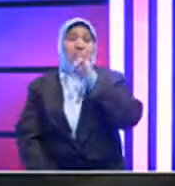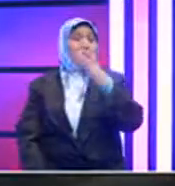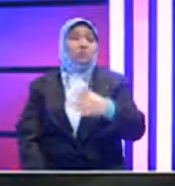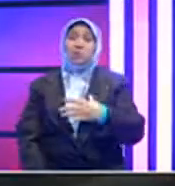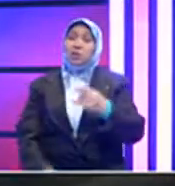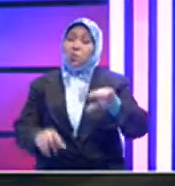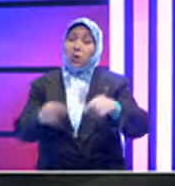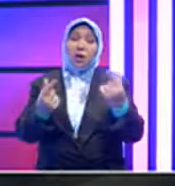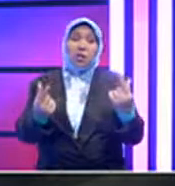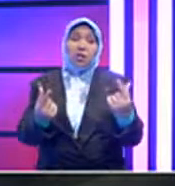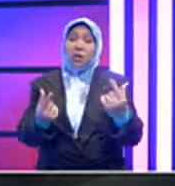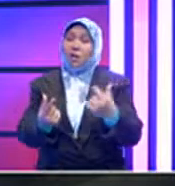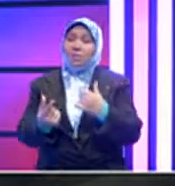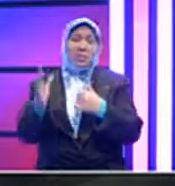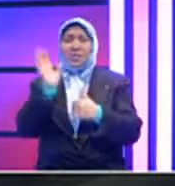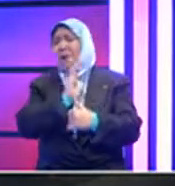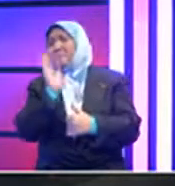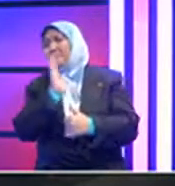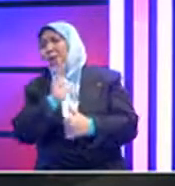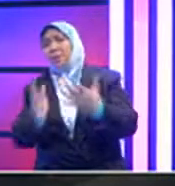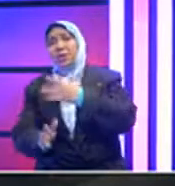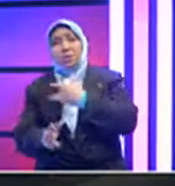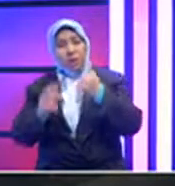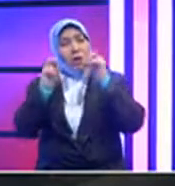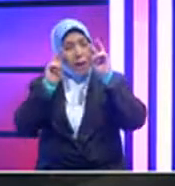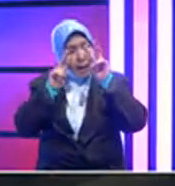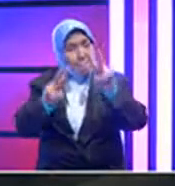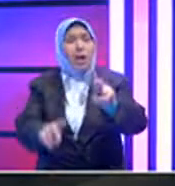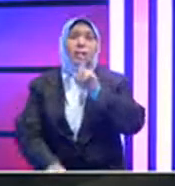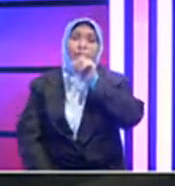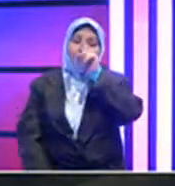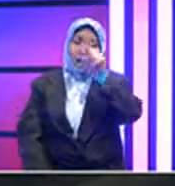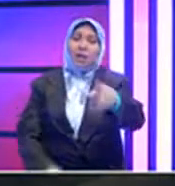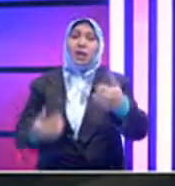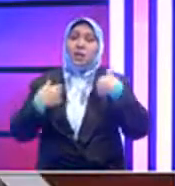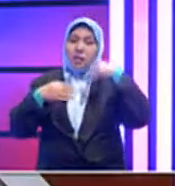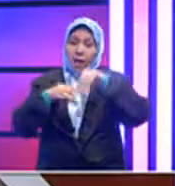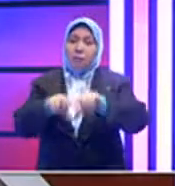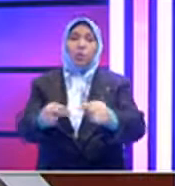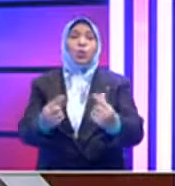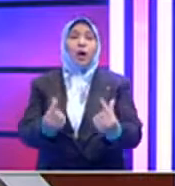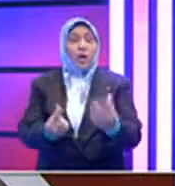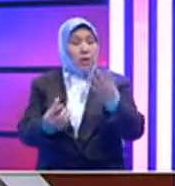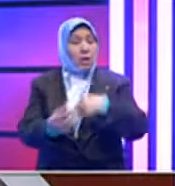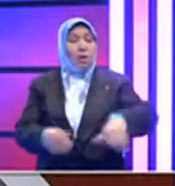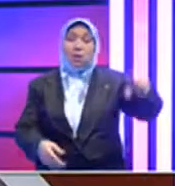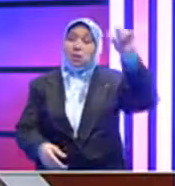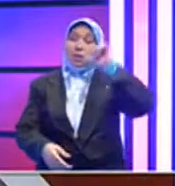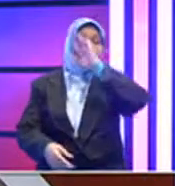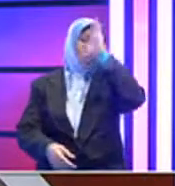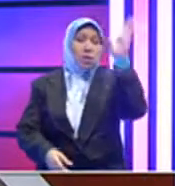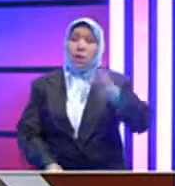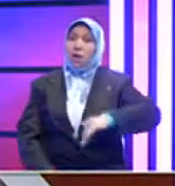yang tidak ingin beriman mereka akan nampak juga kebenaran yang ada di dalam Alquran dan Allah tidak pernah lalai